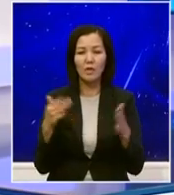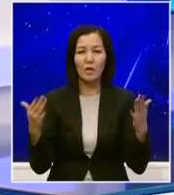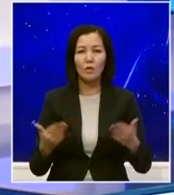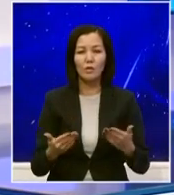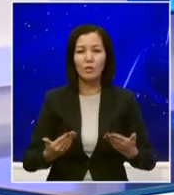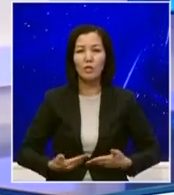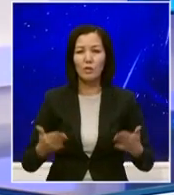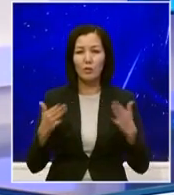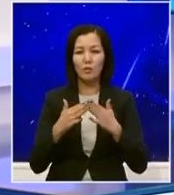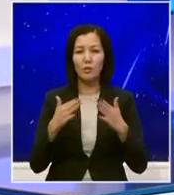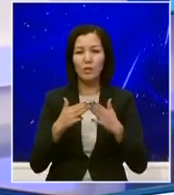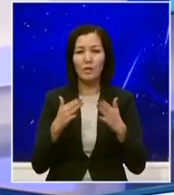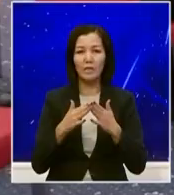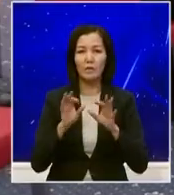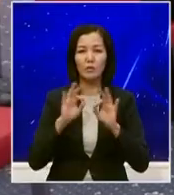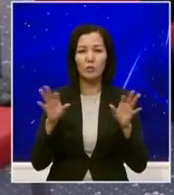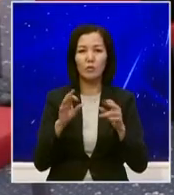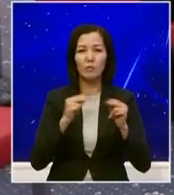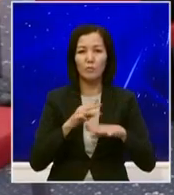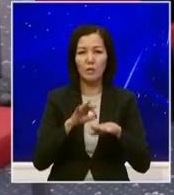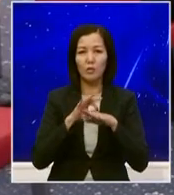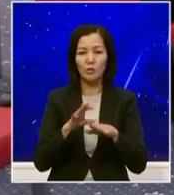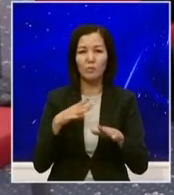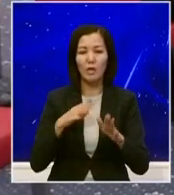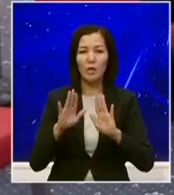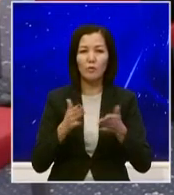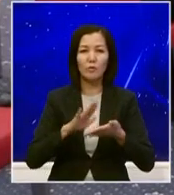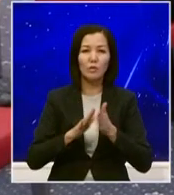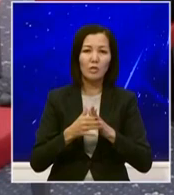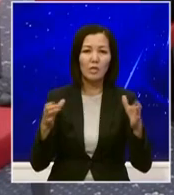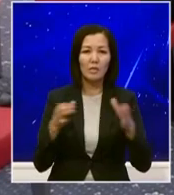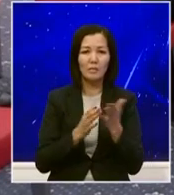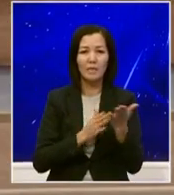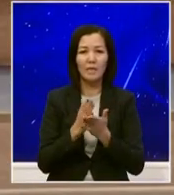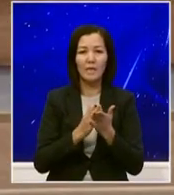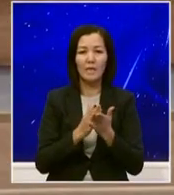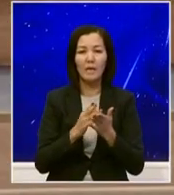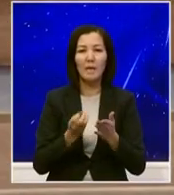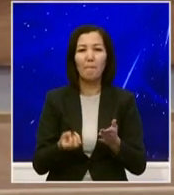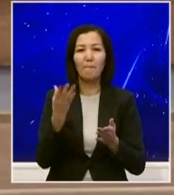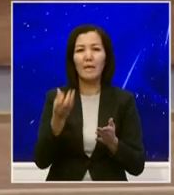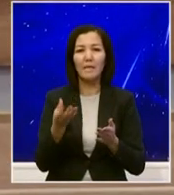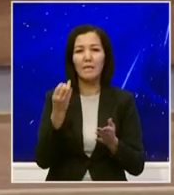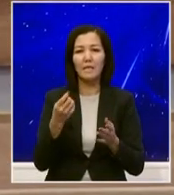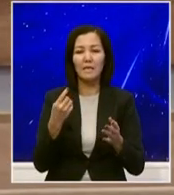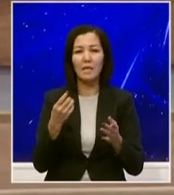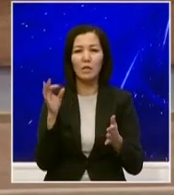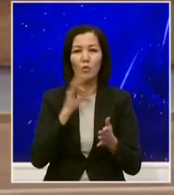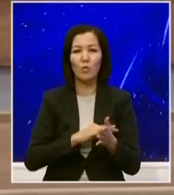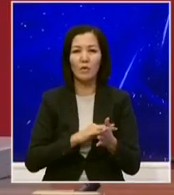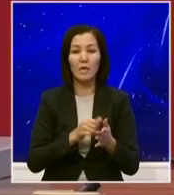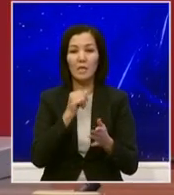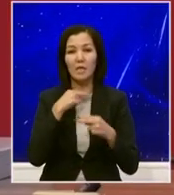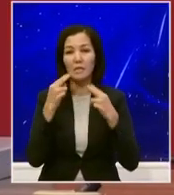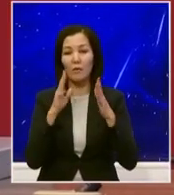жеке тұрғын үй секторларында түсіндірме жұмыстарын жүргізіп тұрады. Төтенше жағдайлар департаменті қызметкерлері пиротехникалық заттарды қолданғанда